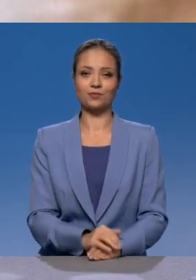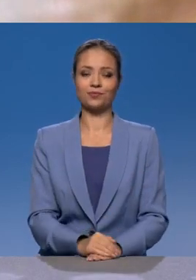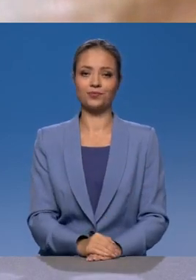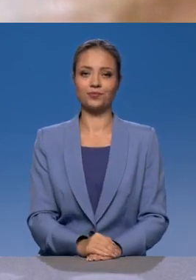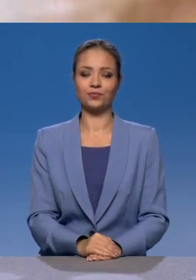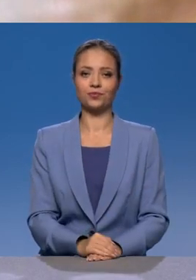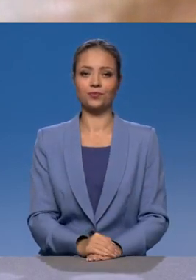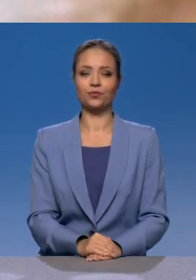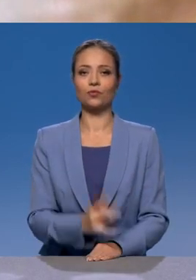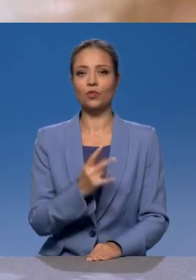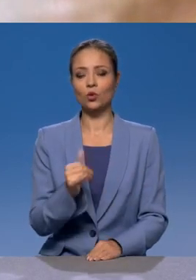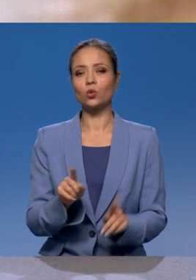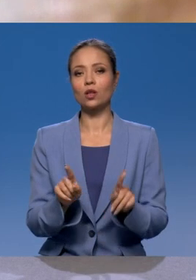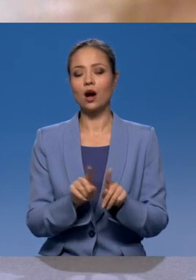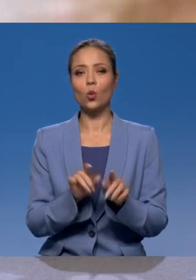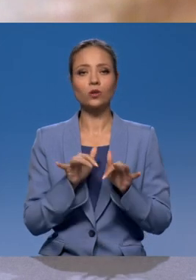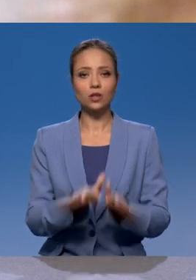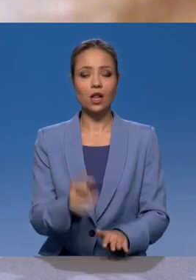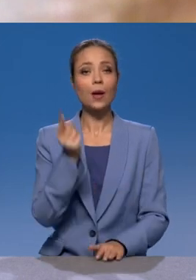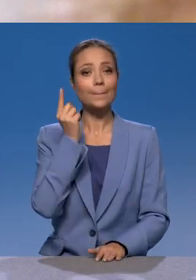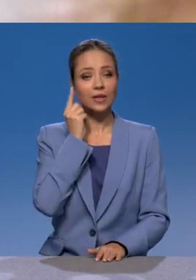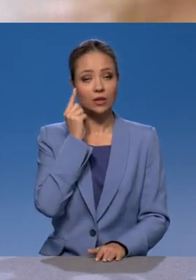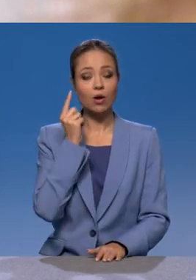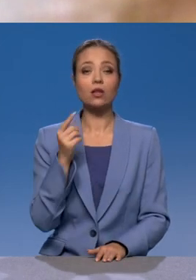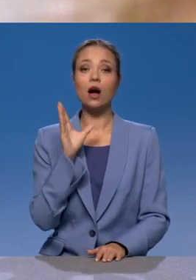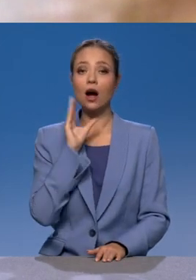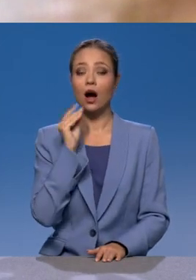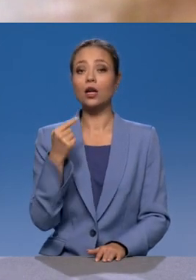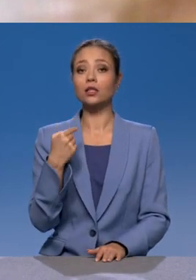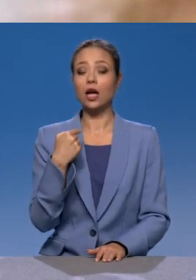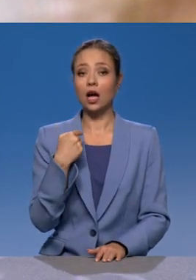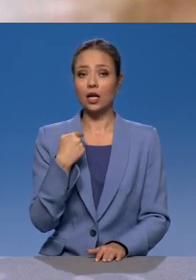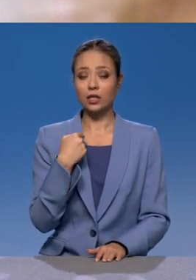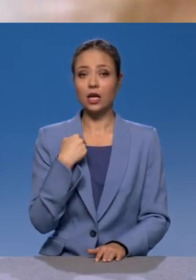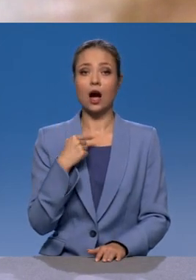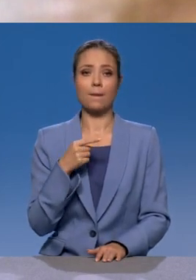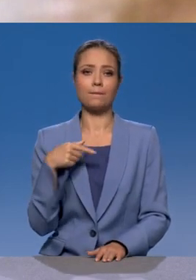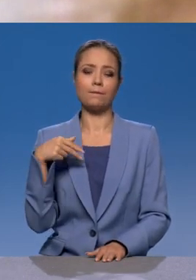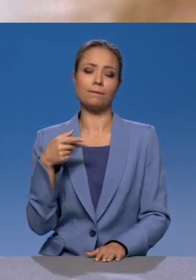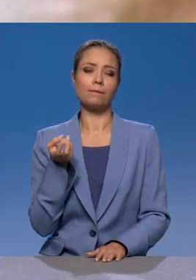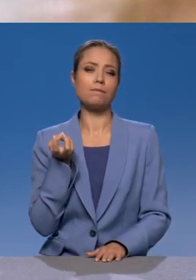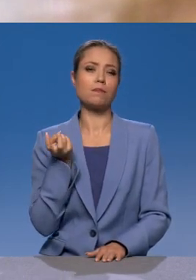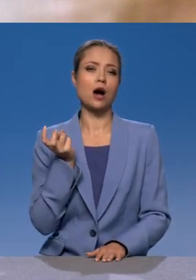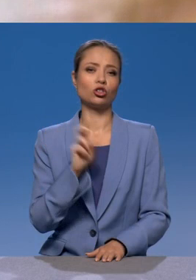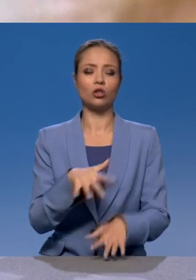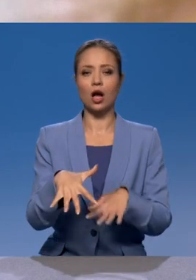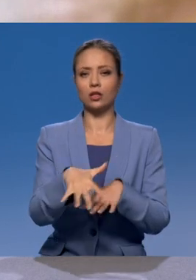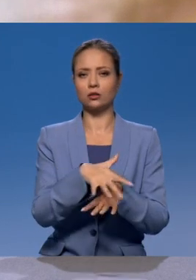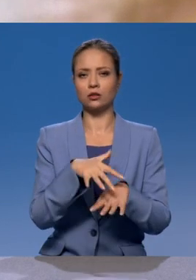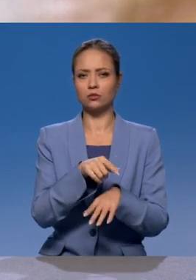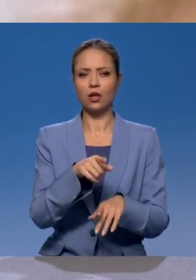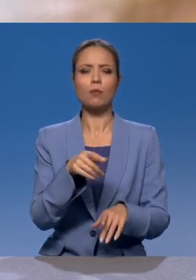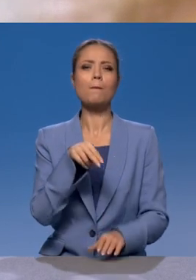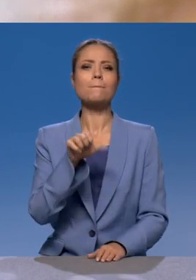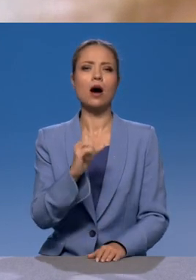Ну, такое дело, вы понимаете, я когда пошла на центральный рынок в апреле месяце на Пасху,